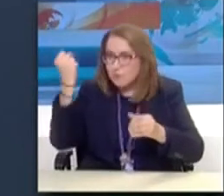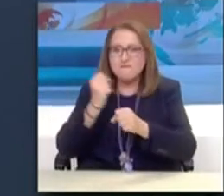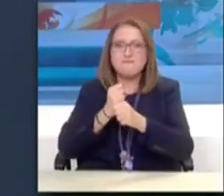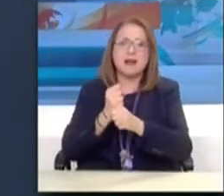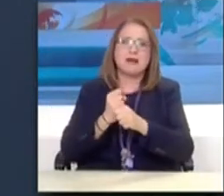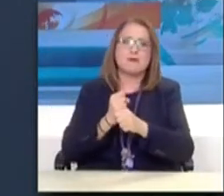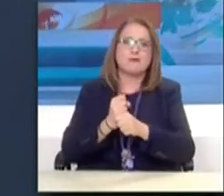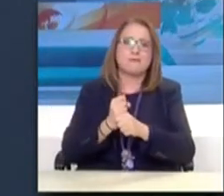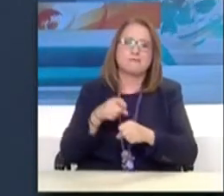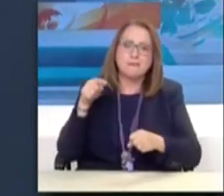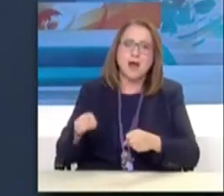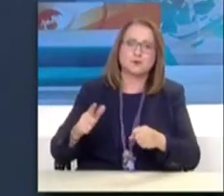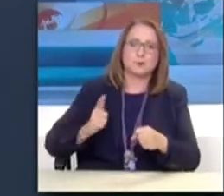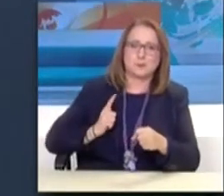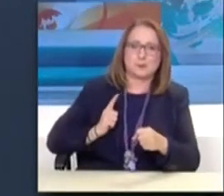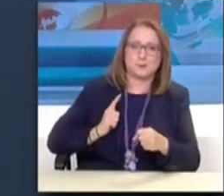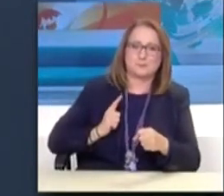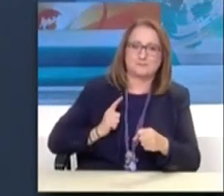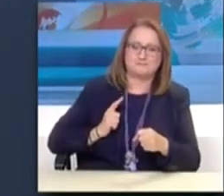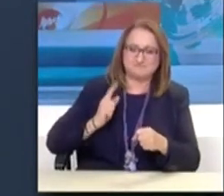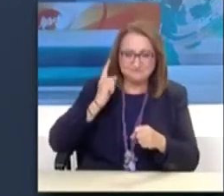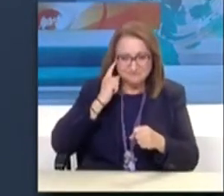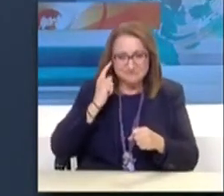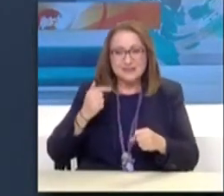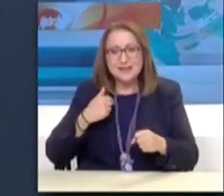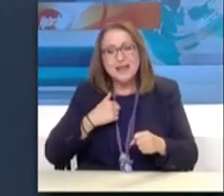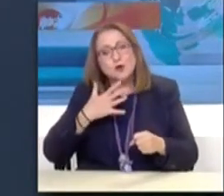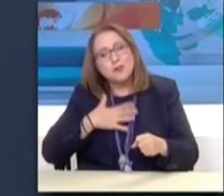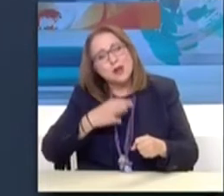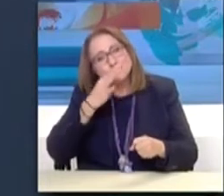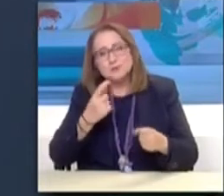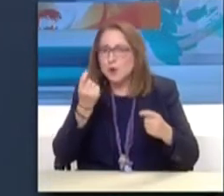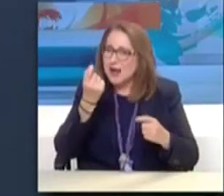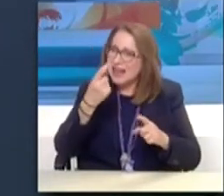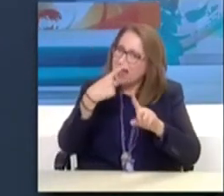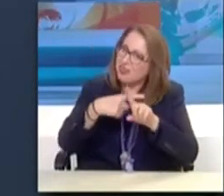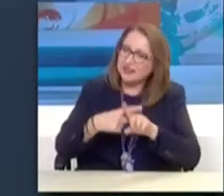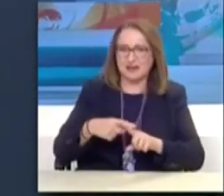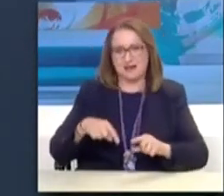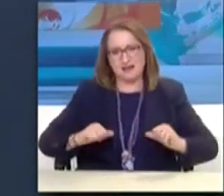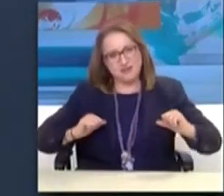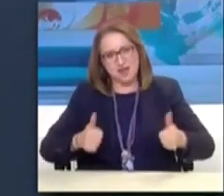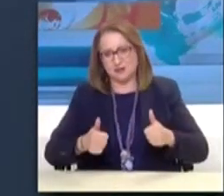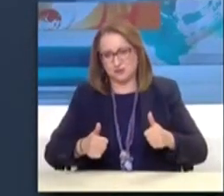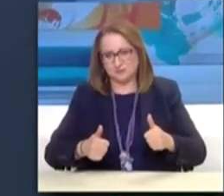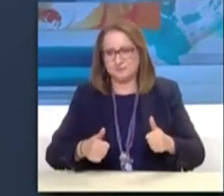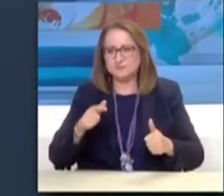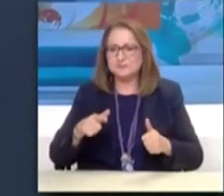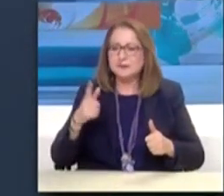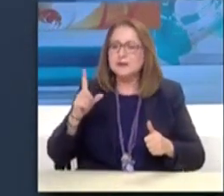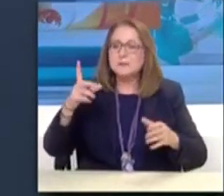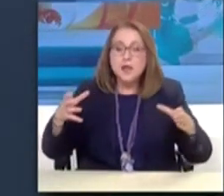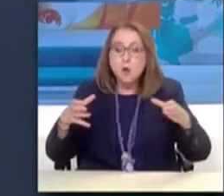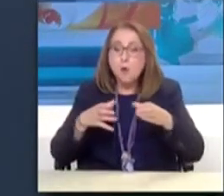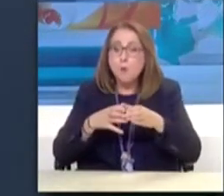αυτό που σας υποσχέθηκα πριν από λίγο και να σας πω κάποια ενθαρρυντικά αποτελέσματα του σήμερα. Ερευνητική ομάδα από την